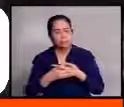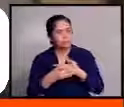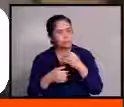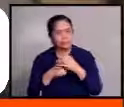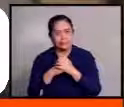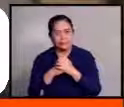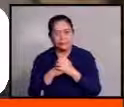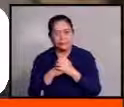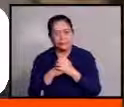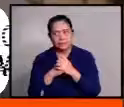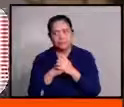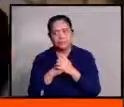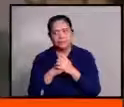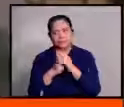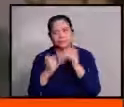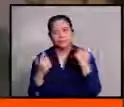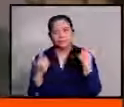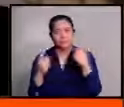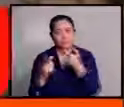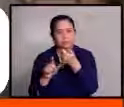suspect.